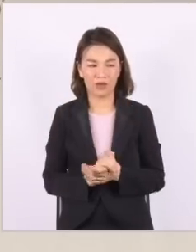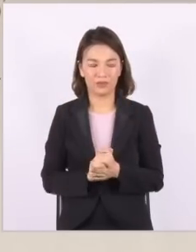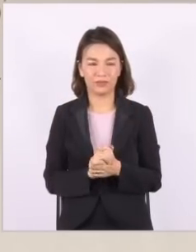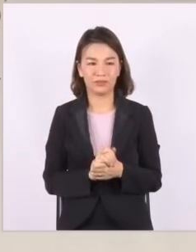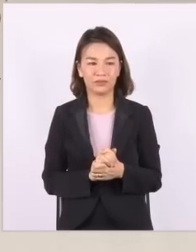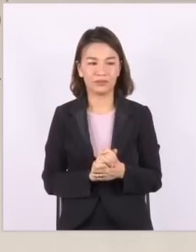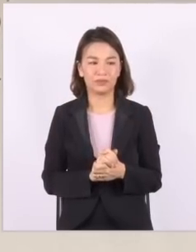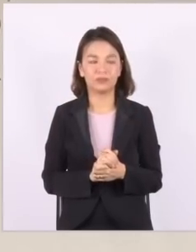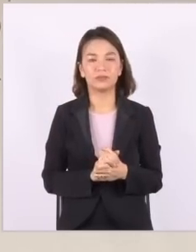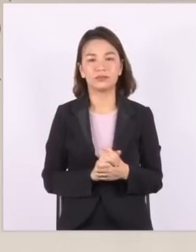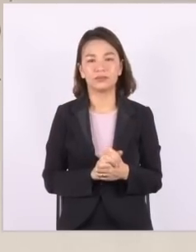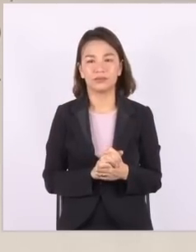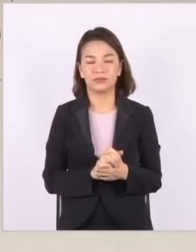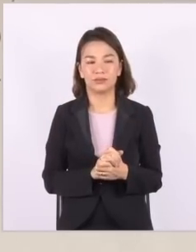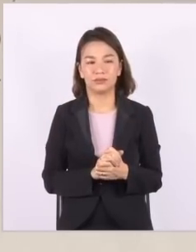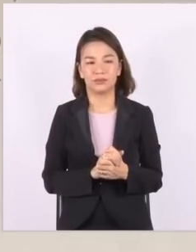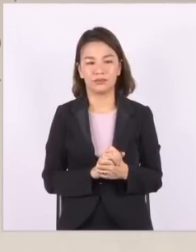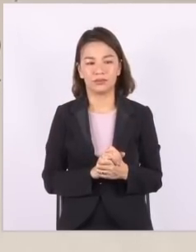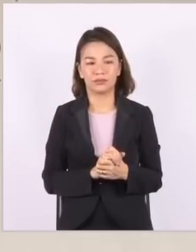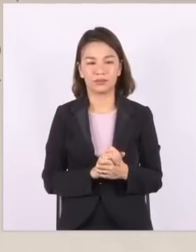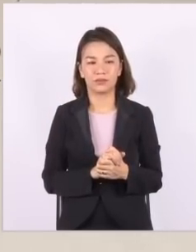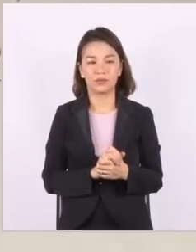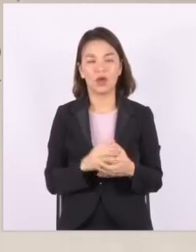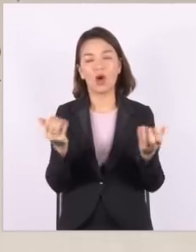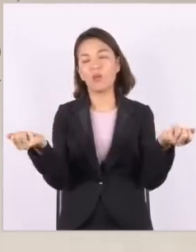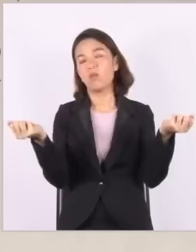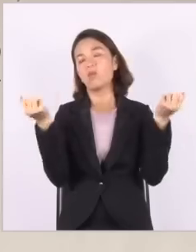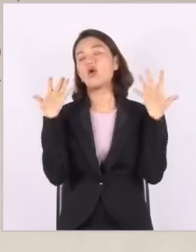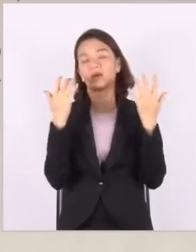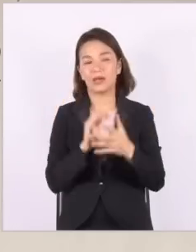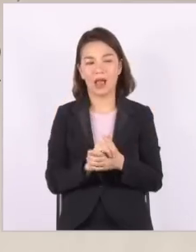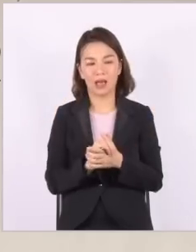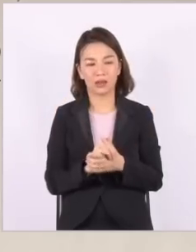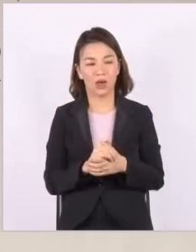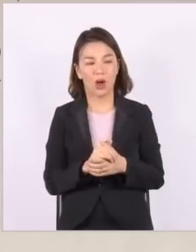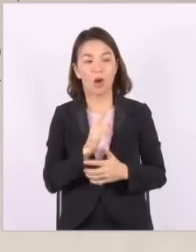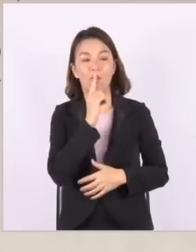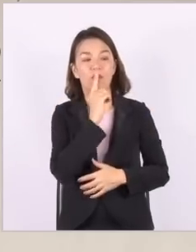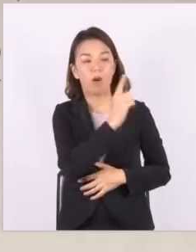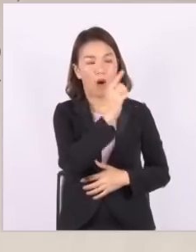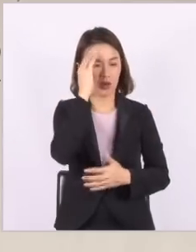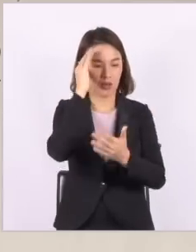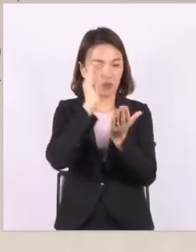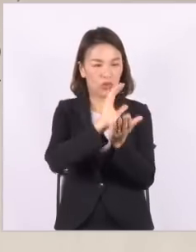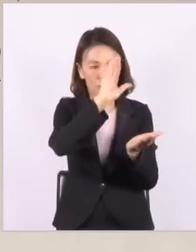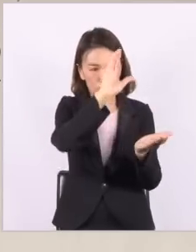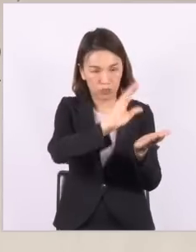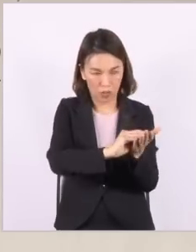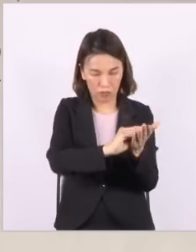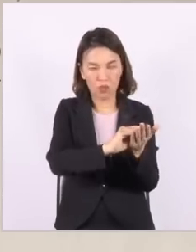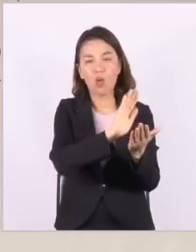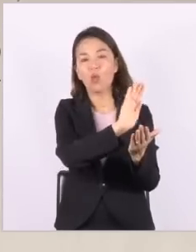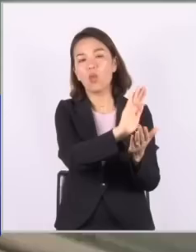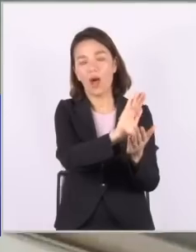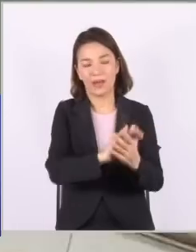ข่าซุดแบบนี้เลยพี่แป๊ะสอง เป็นลมเลยแบบนี้หมดเรี่ยวหมดแรงเลย เลยรีบมาแจ้งความกับตำรวจให้มันเป็นหมายก่อนนะคะหมายถึงล